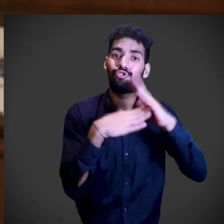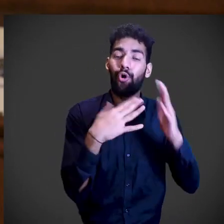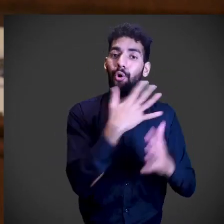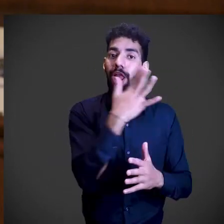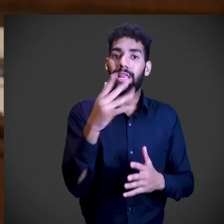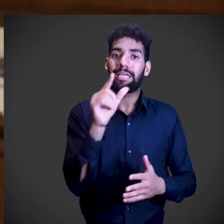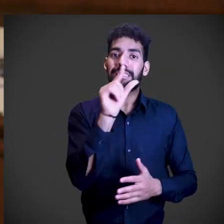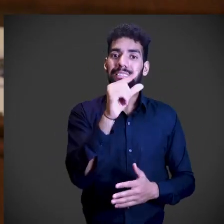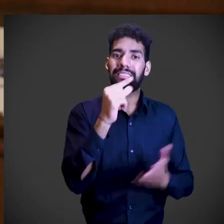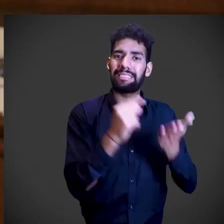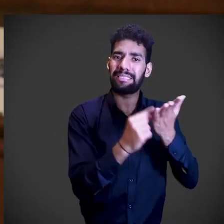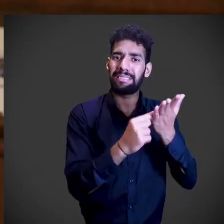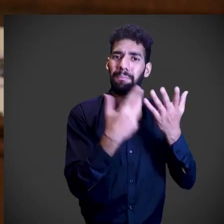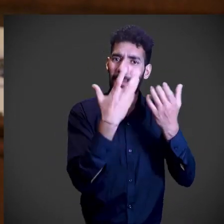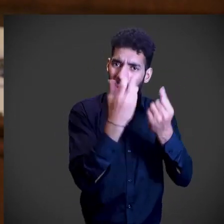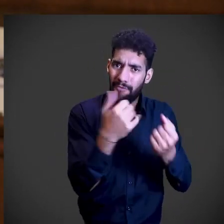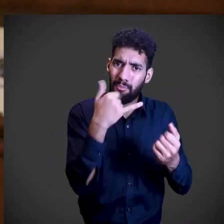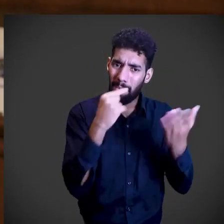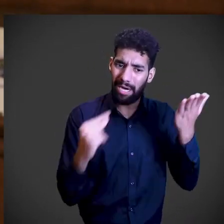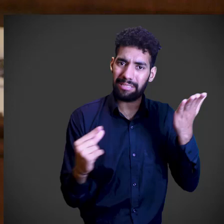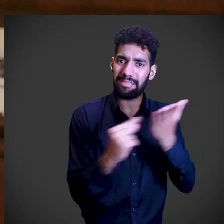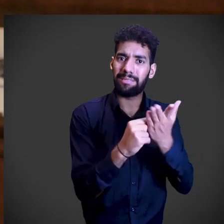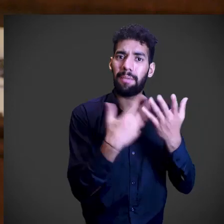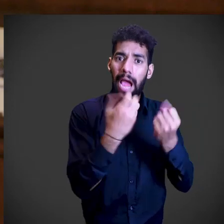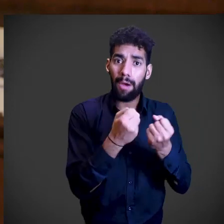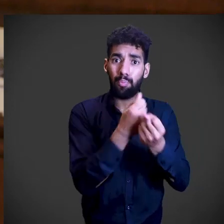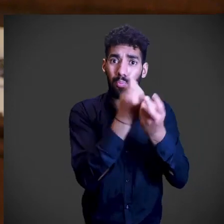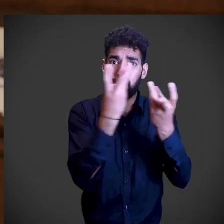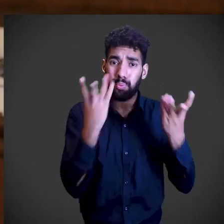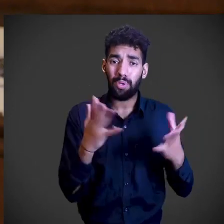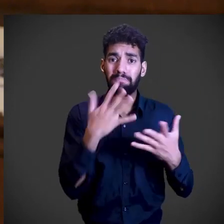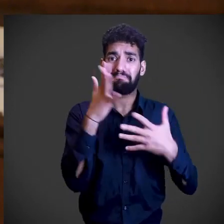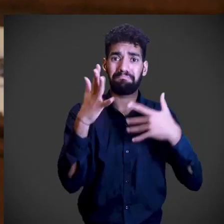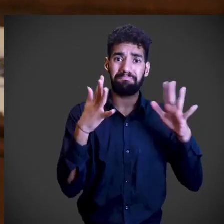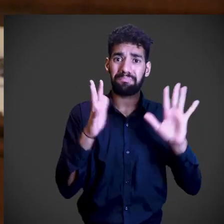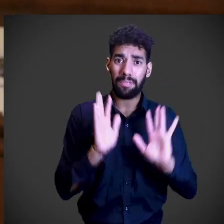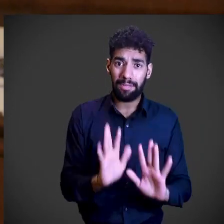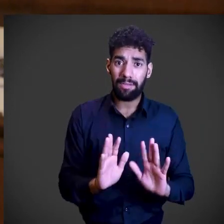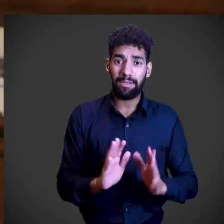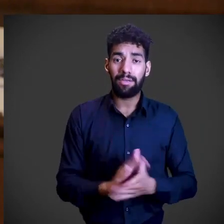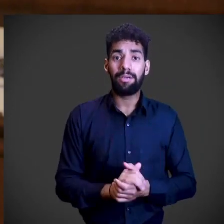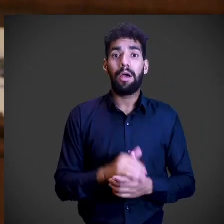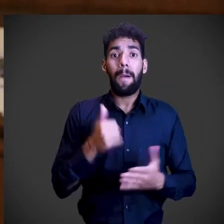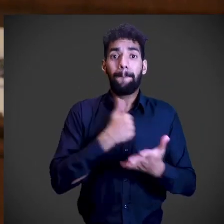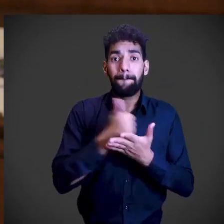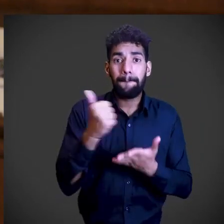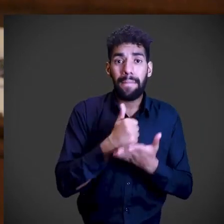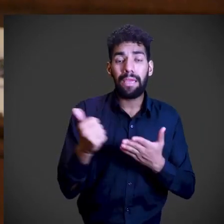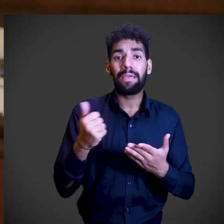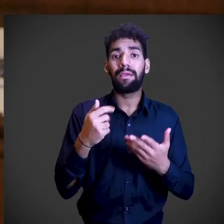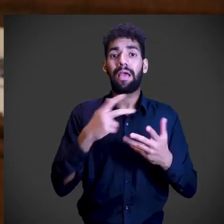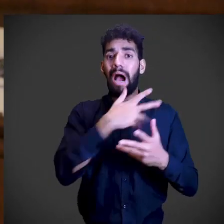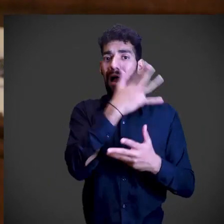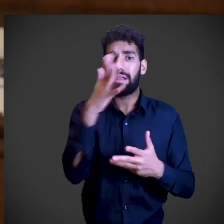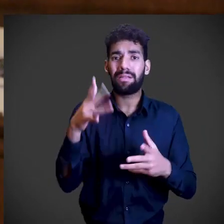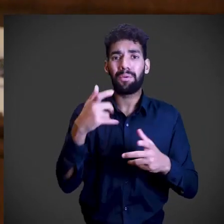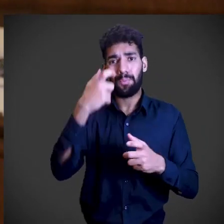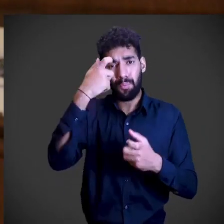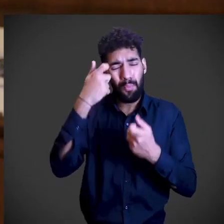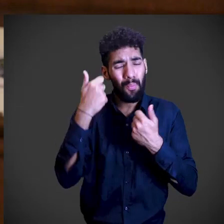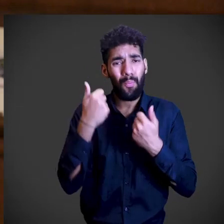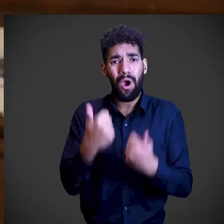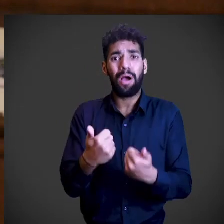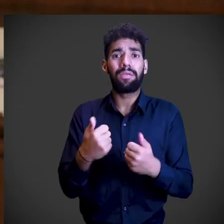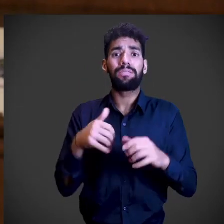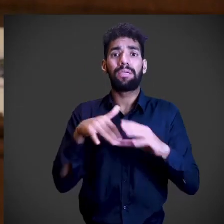वो आप बैंकिंग का देखें, पहले हमने रिस्ट्रिक्शन लगाई होती थी, बस 2-3 बैंक होते थे, नेशनल बैंक में लंबी लंबी क्यूज़ होती थी। अब